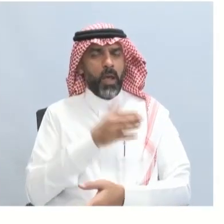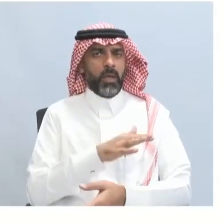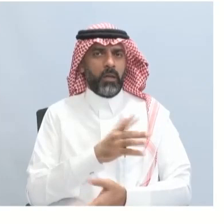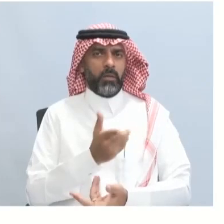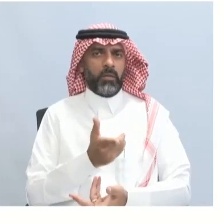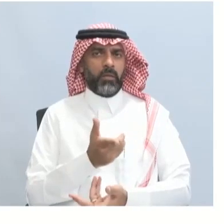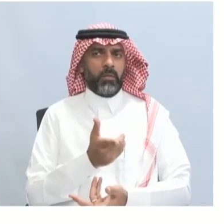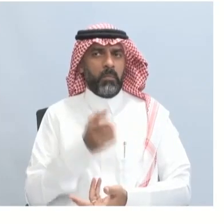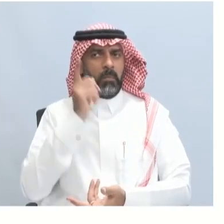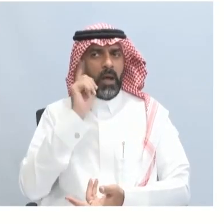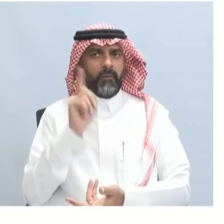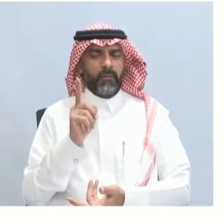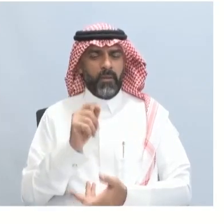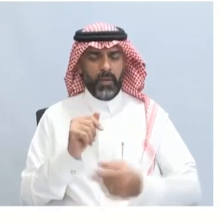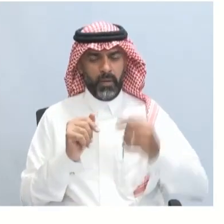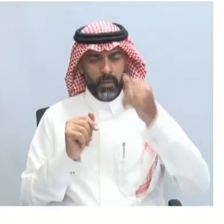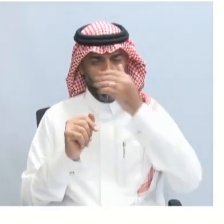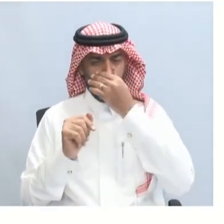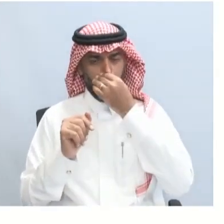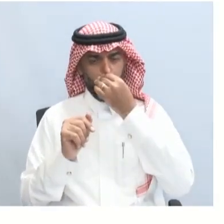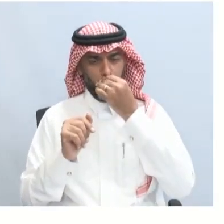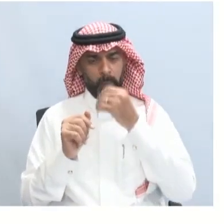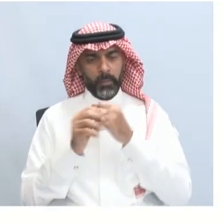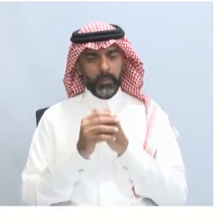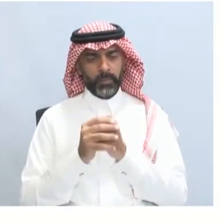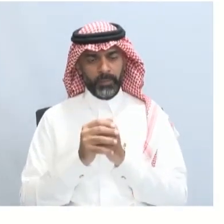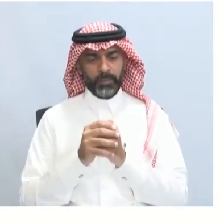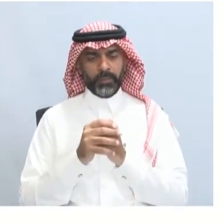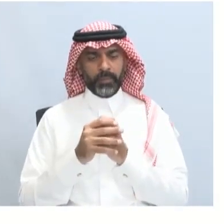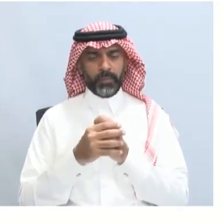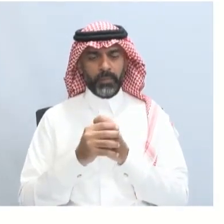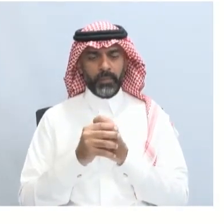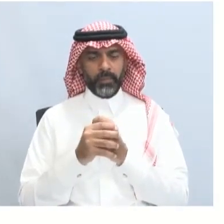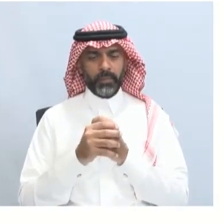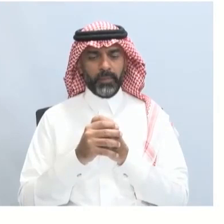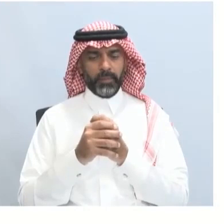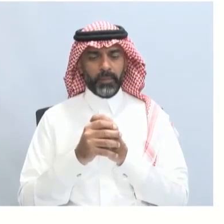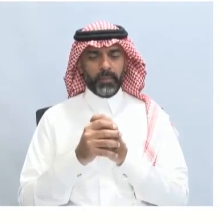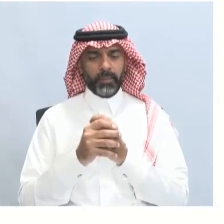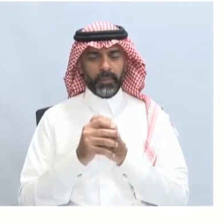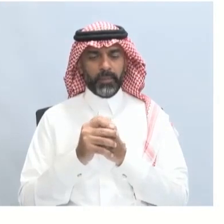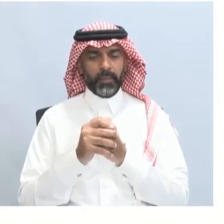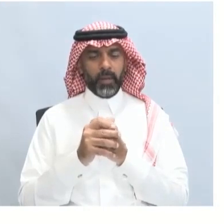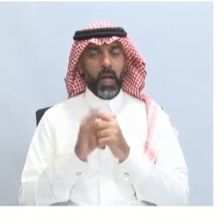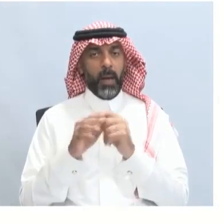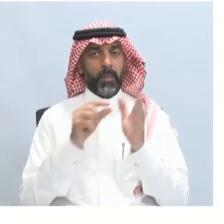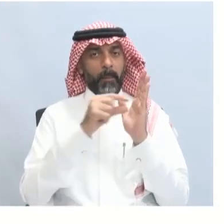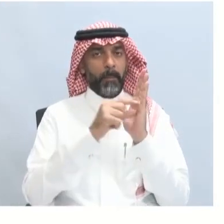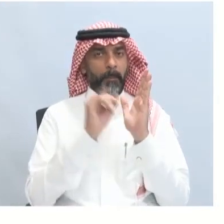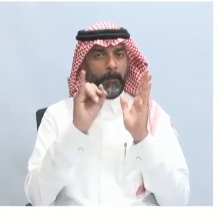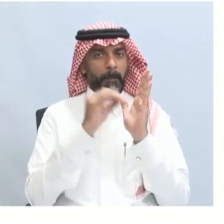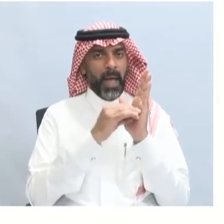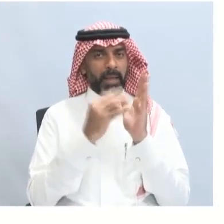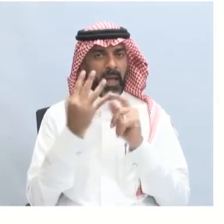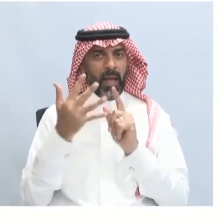يمكن القول بان كل مفقود غائب وليس كل غائب مفقودا علما ان الماده الرابعه من نظام المعاملات المدنيه نصت